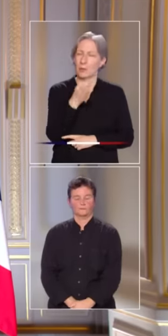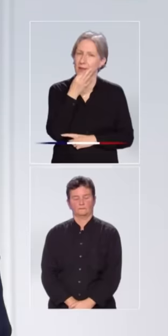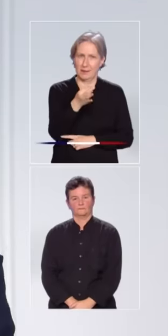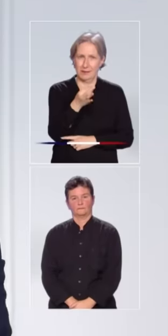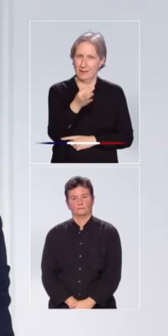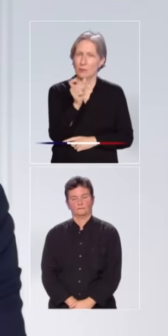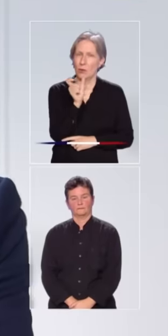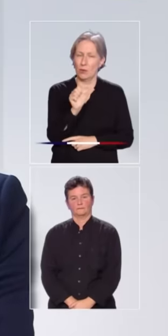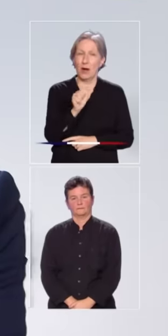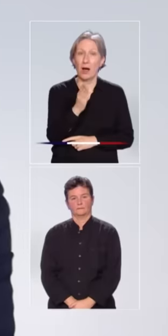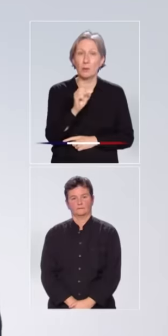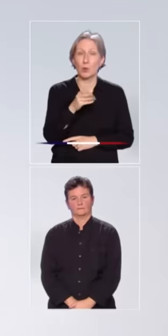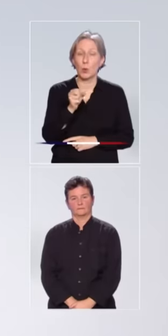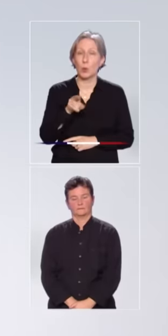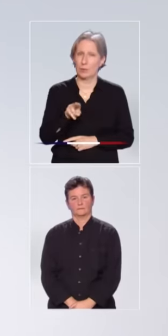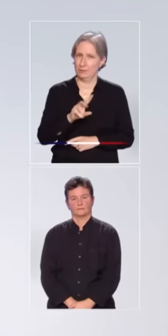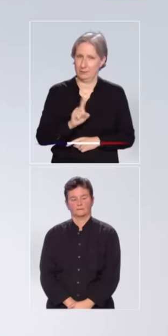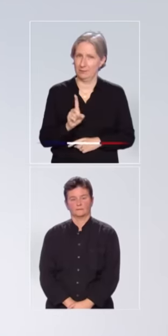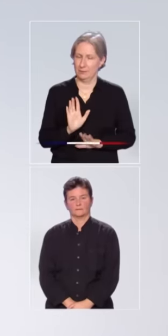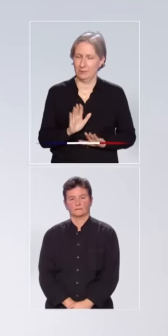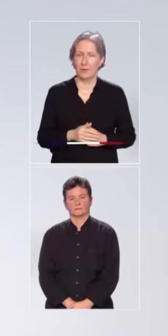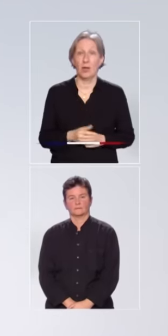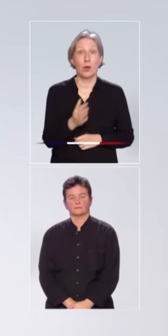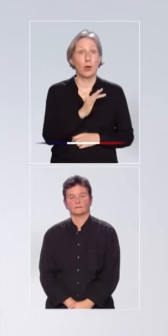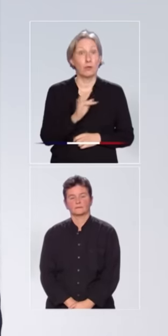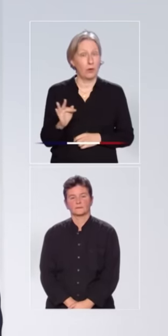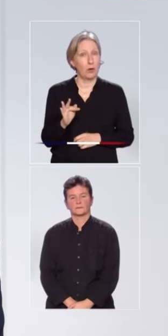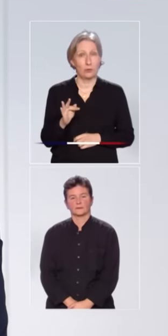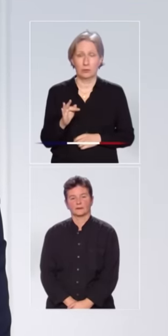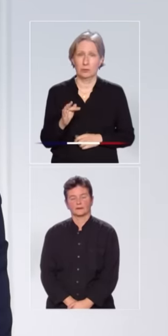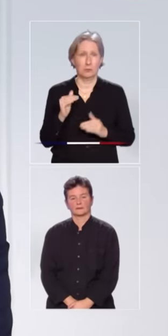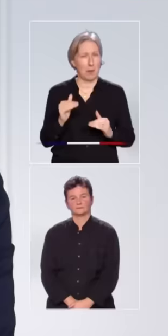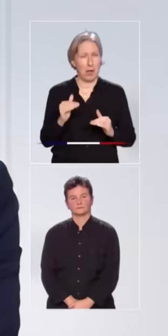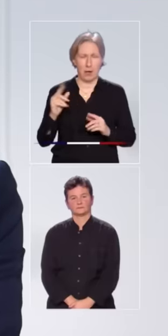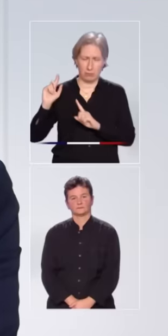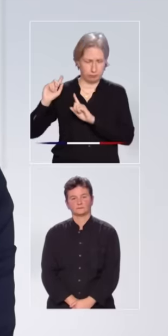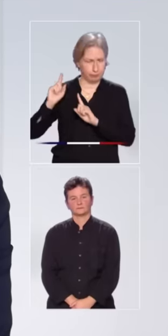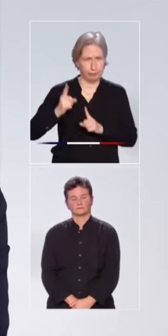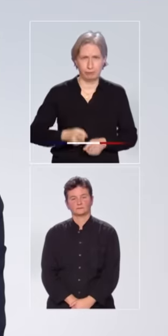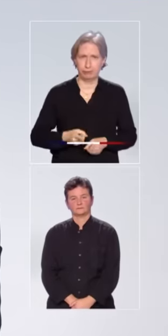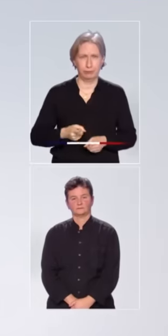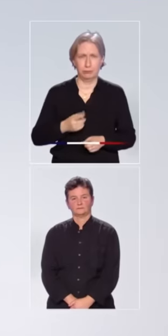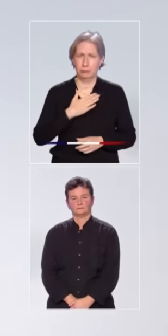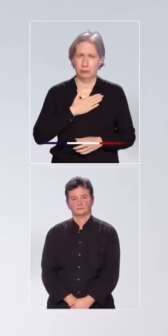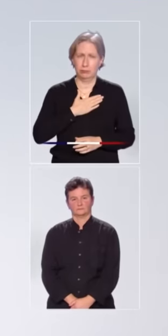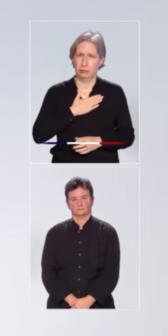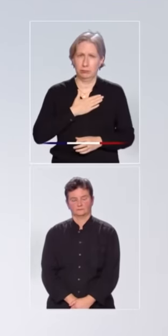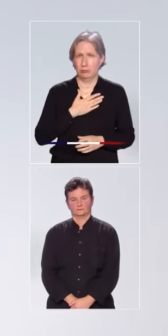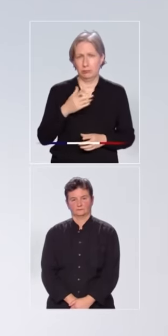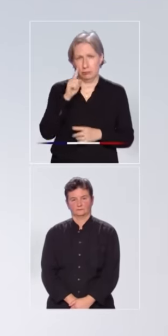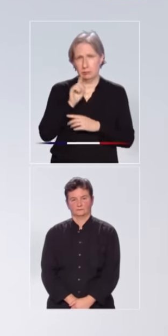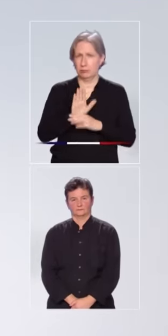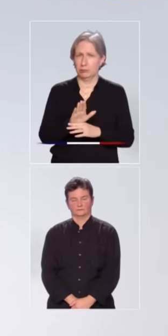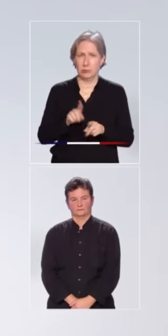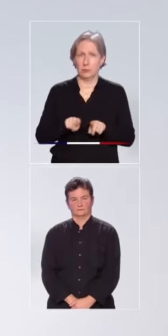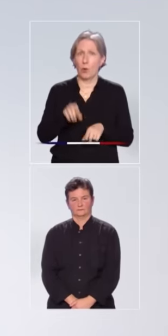absolu. La France a une position constante depuis le début. Et d'ailleurs, là aussi, nous étions peut-être seuls à un moment donné en octobre dernier.